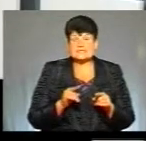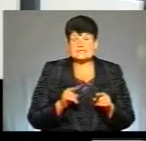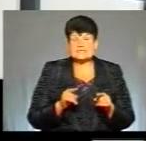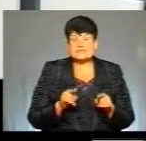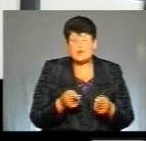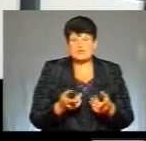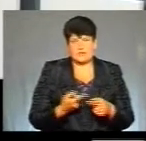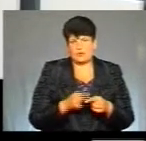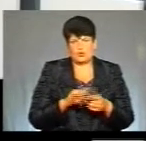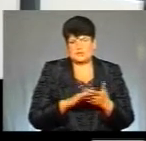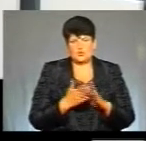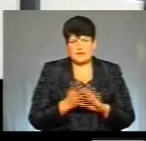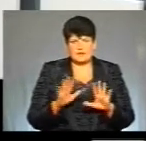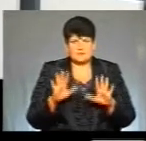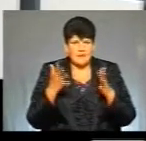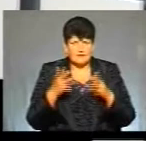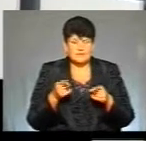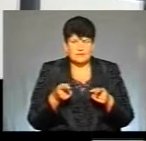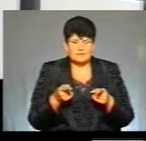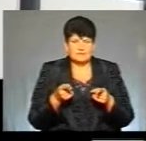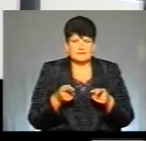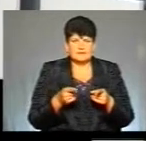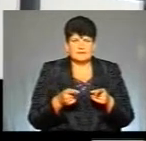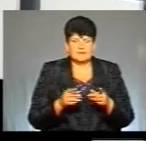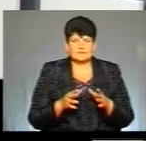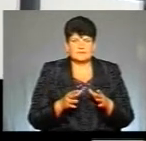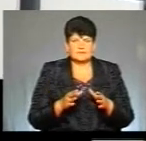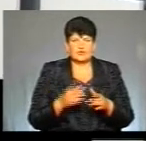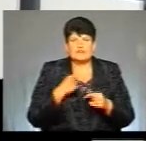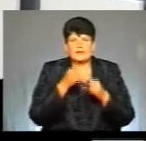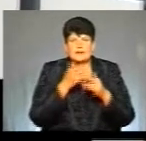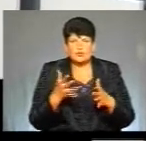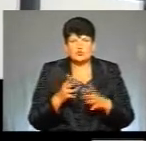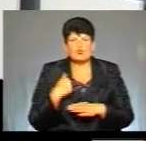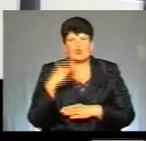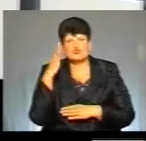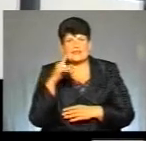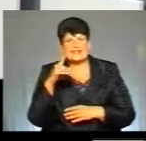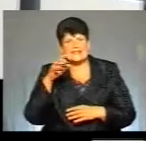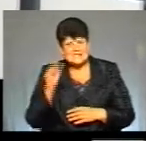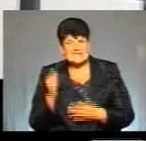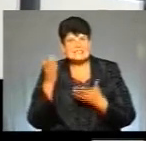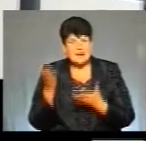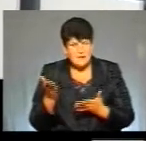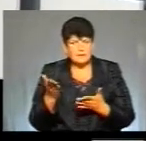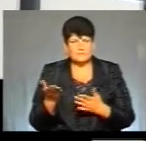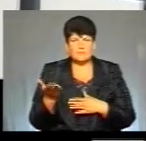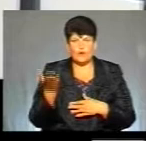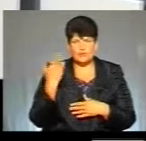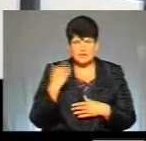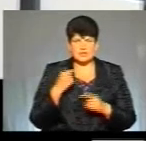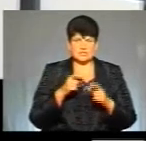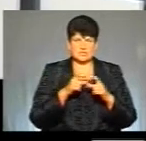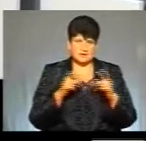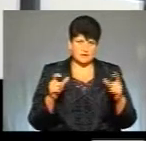яка склалася. Вони поставлені такі певні рамки, коли вони не можуть голосувати за, тому що вони раніше відповідні гасла